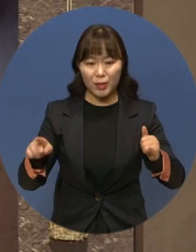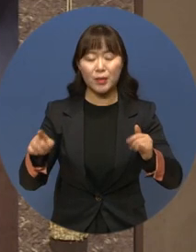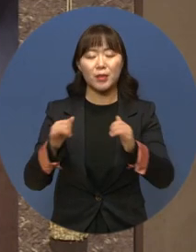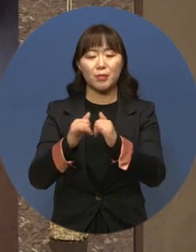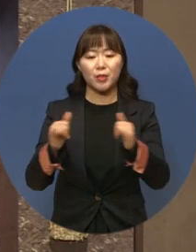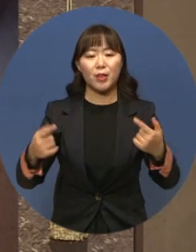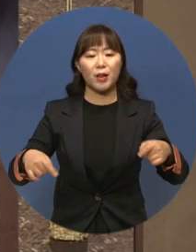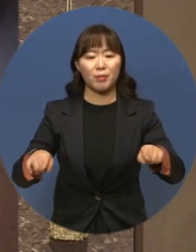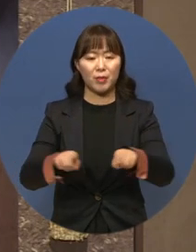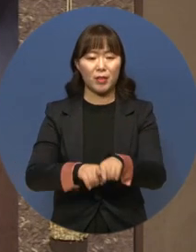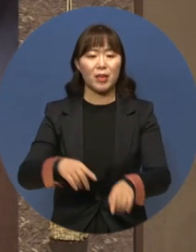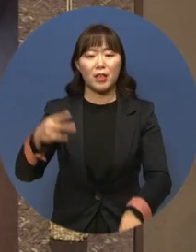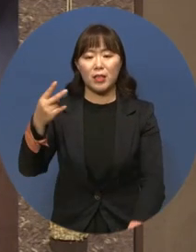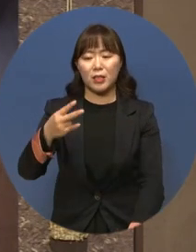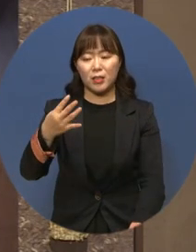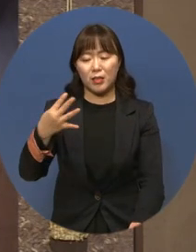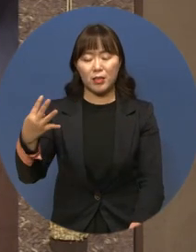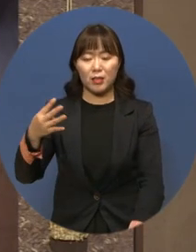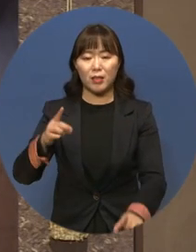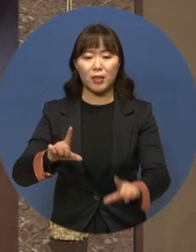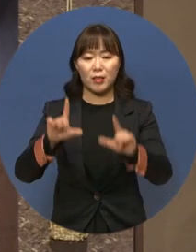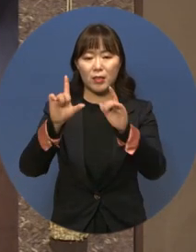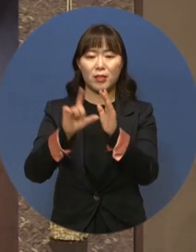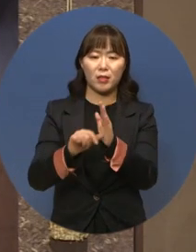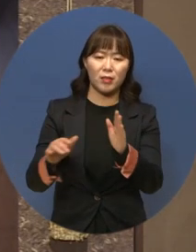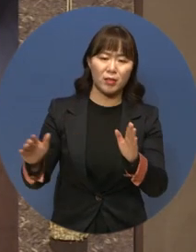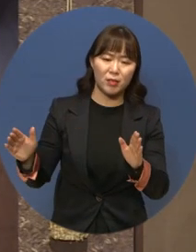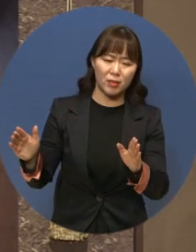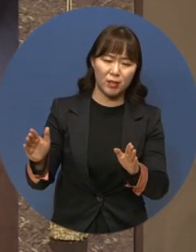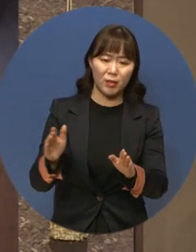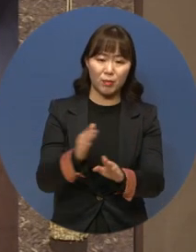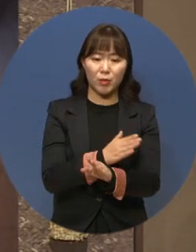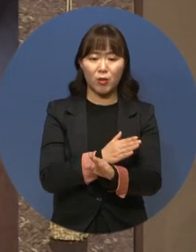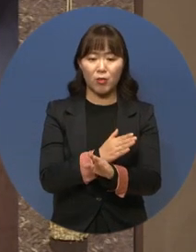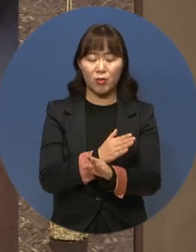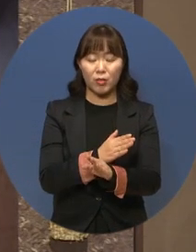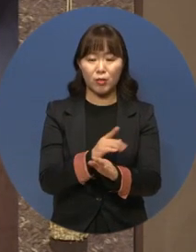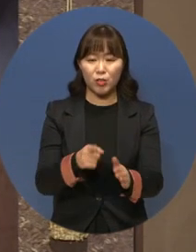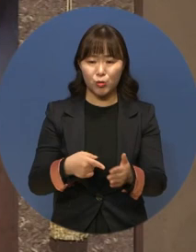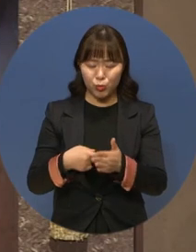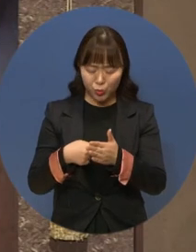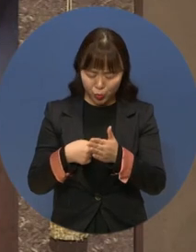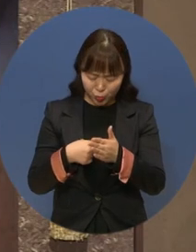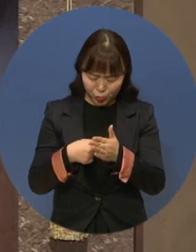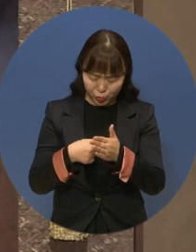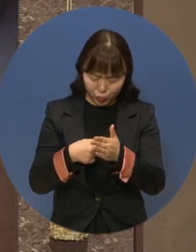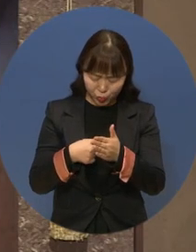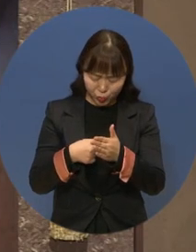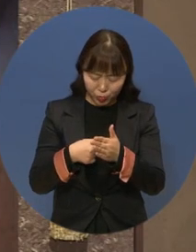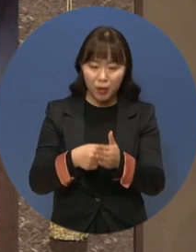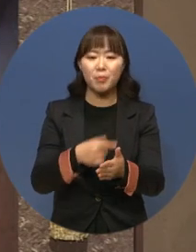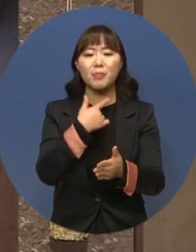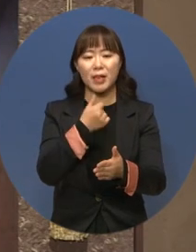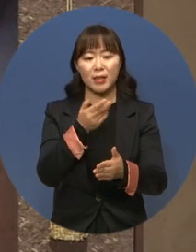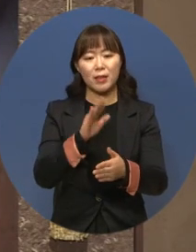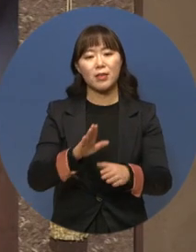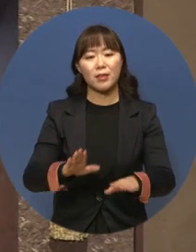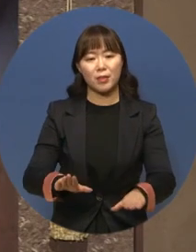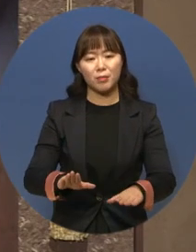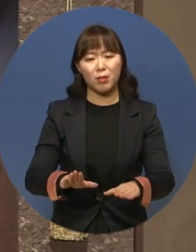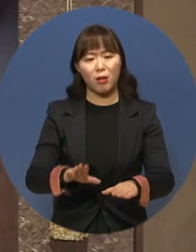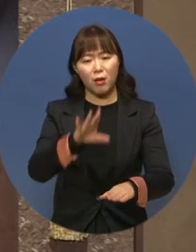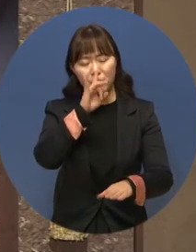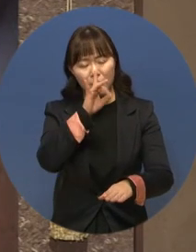이제 이분들하고 그, 예전 2004년부터 이게 추진돼 오던 것인데 계속 네.